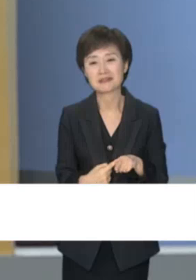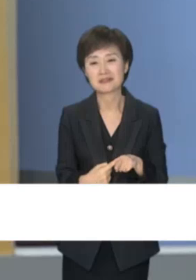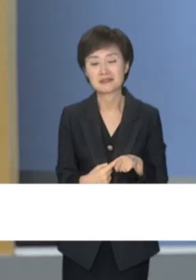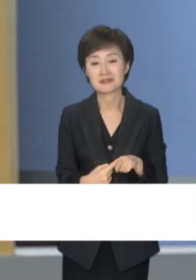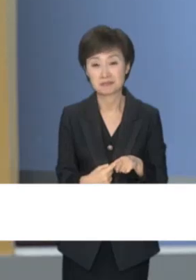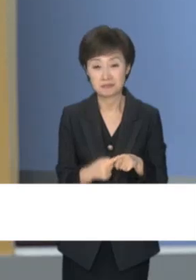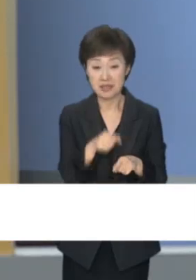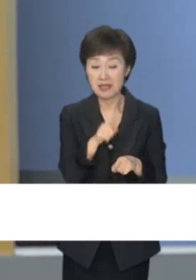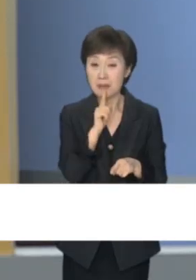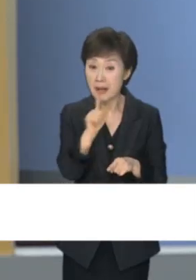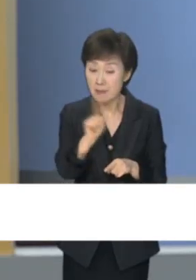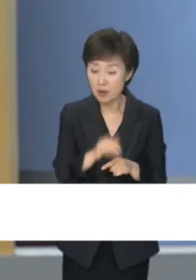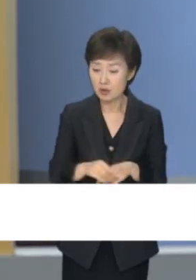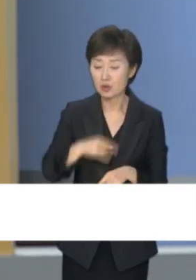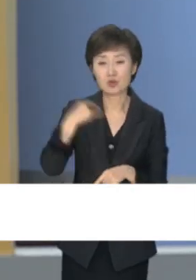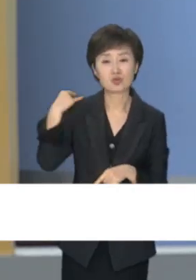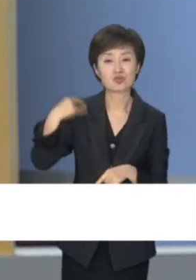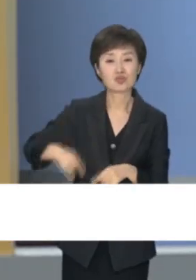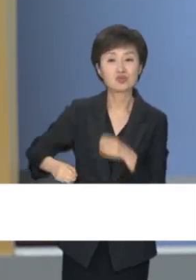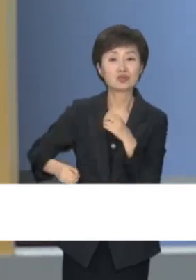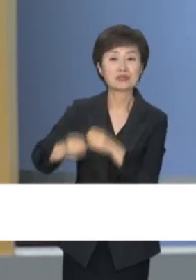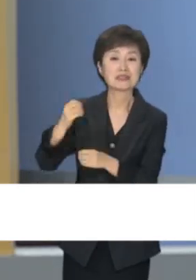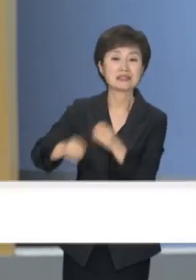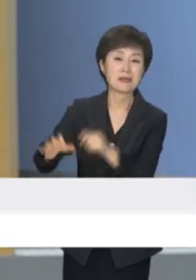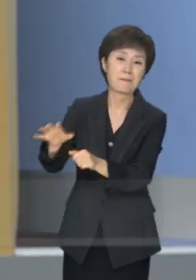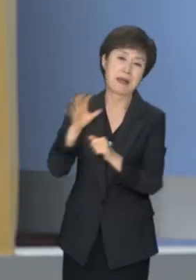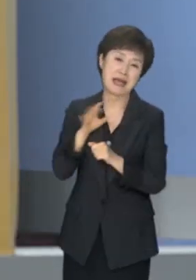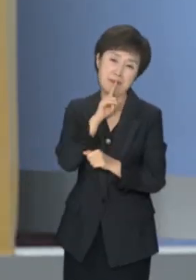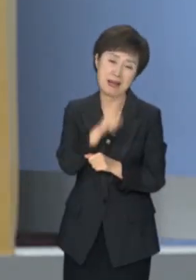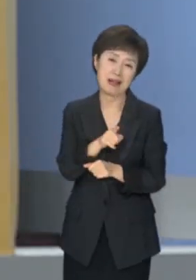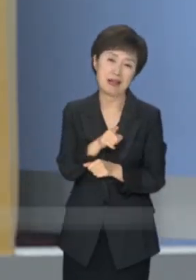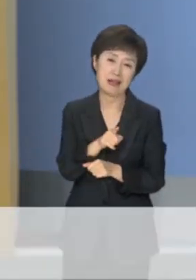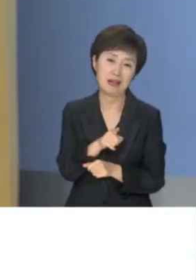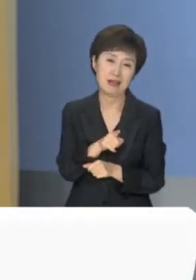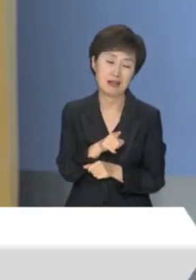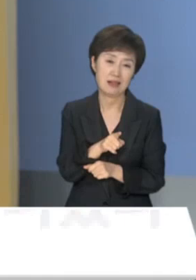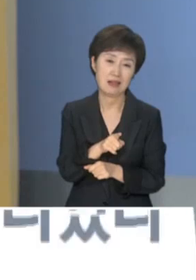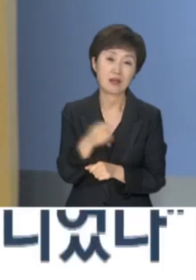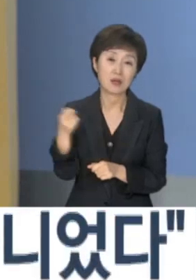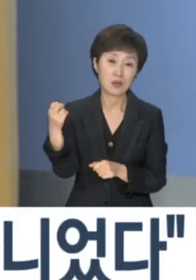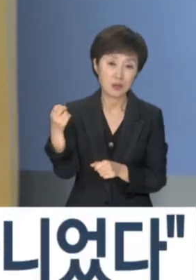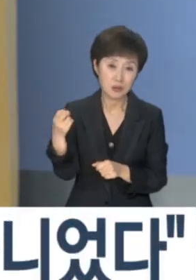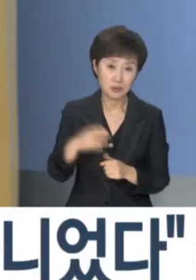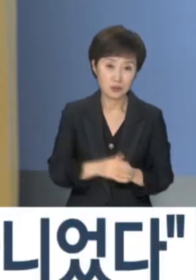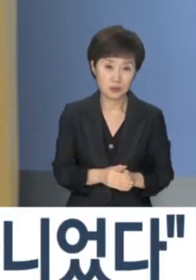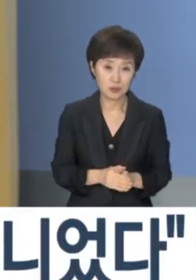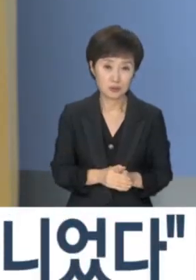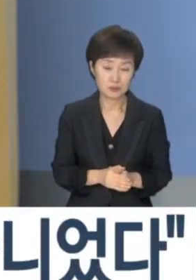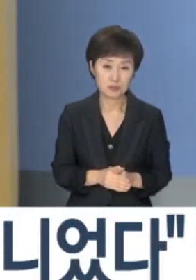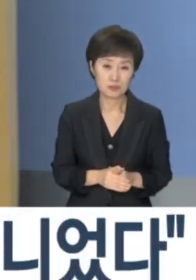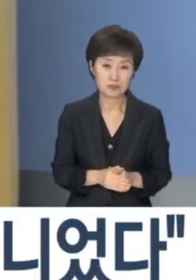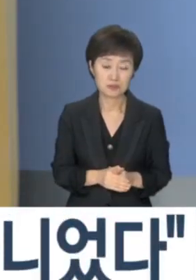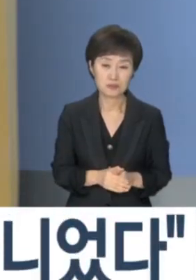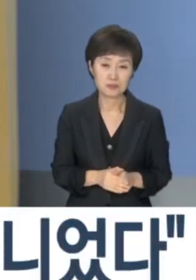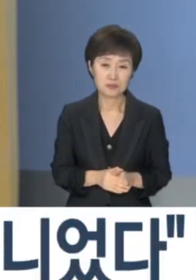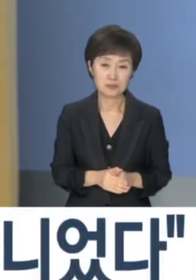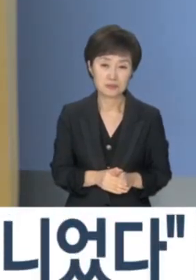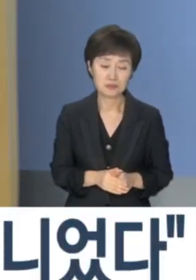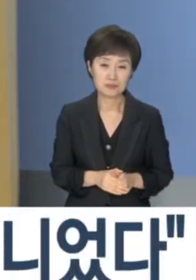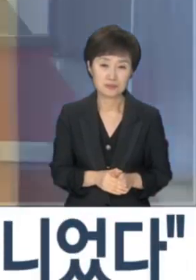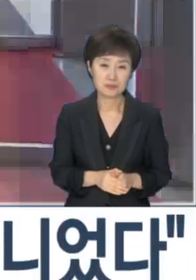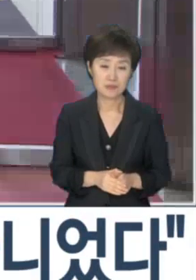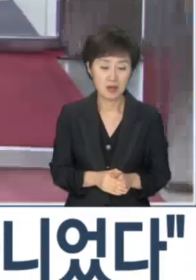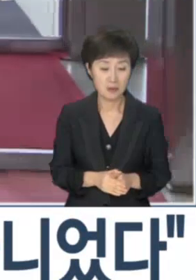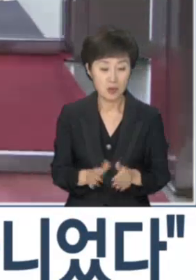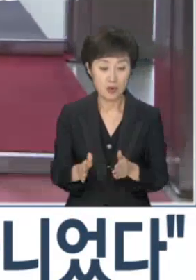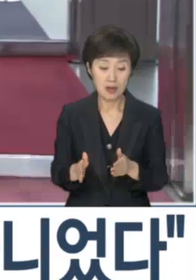중국의 시를 인용도 하고 또 뭐 저 개인적으로 보면 이제 프루스트의 또 가지 않는 길도 있습니다. 있기는